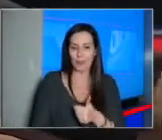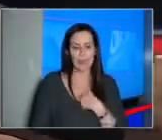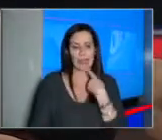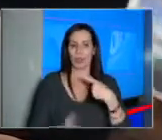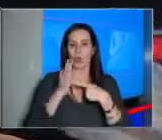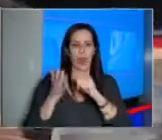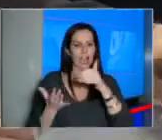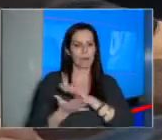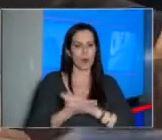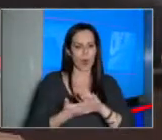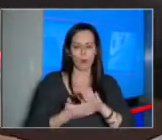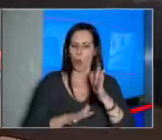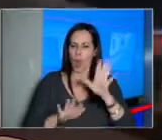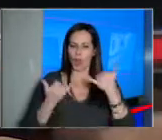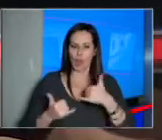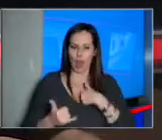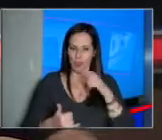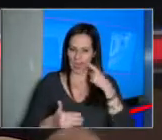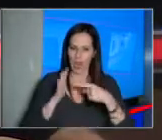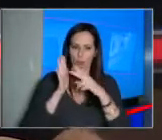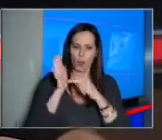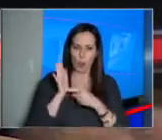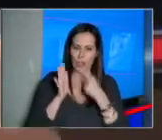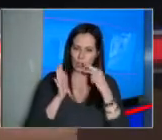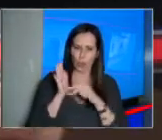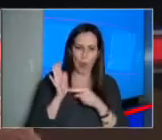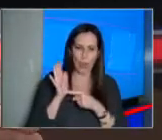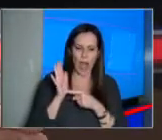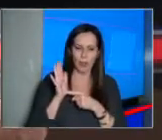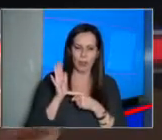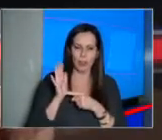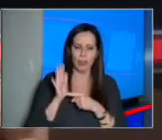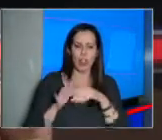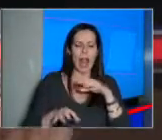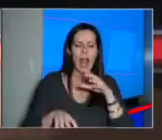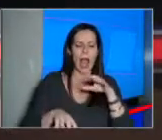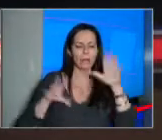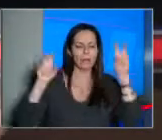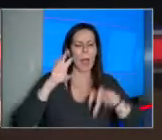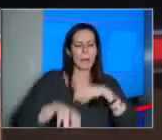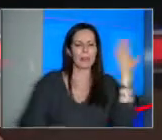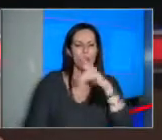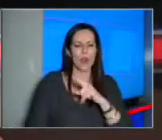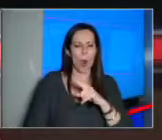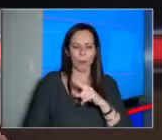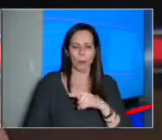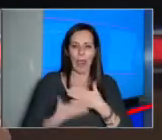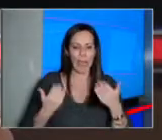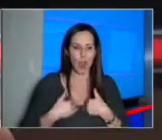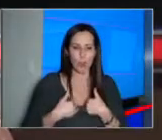לך את הדוגמה הכי פשוטה. יכול להיות שעכשיו אני אראה לך תמונה, תראה תמונה של הפנתרים השחורים בהפגנה, בכיכר ציון. אין לי